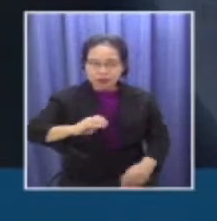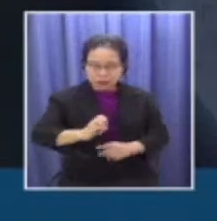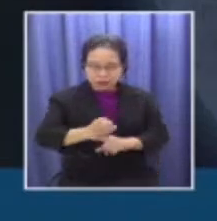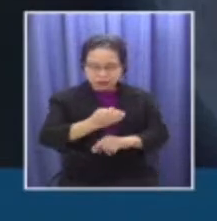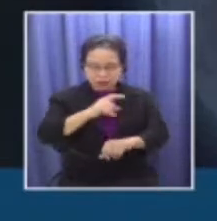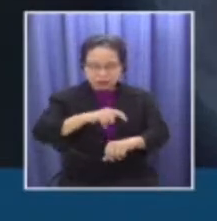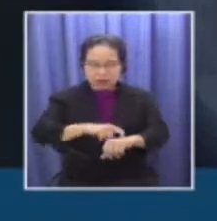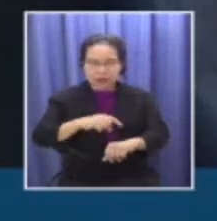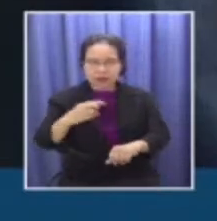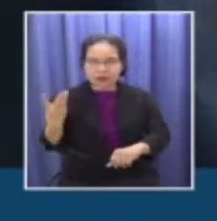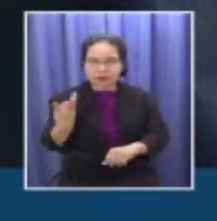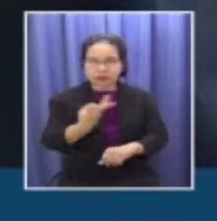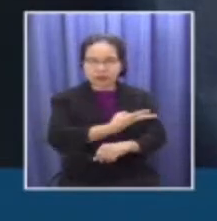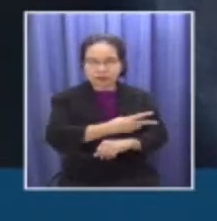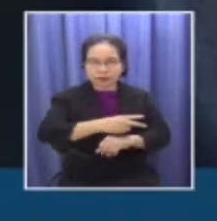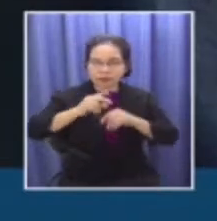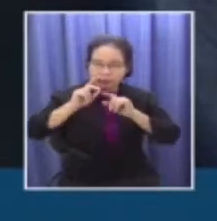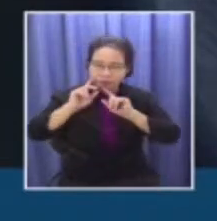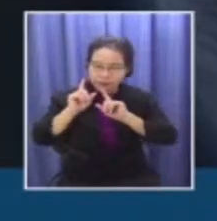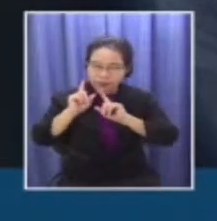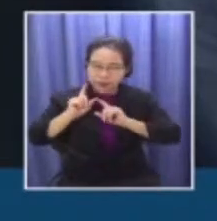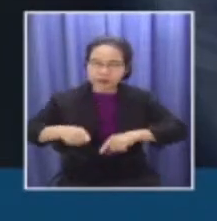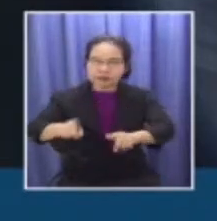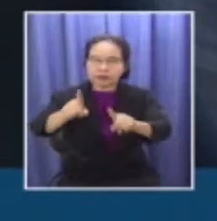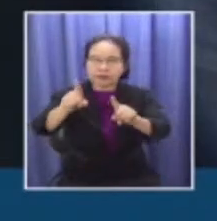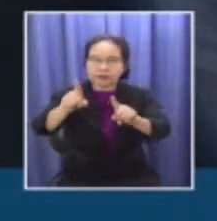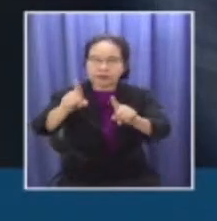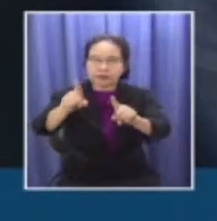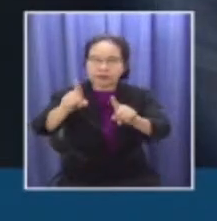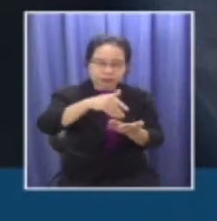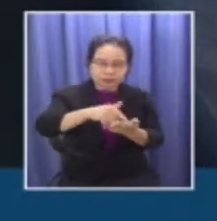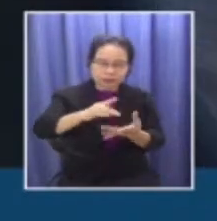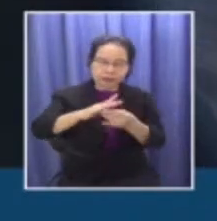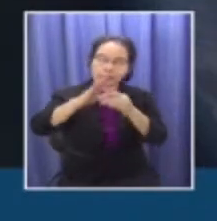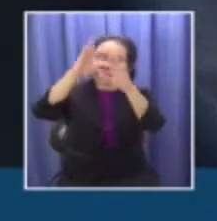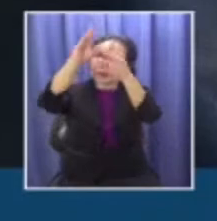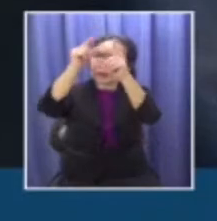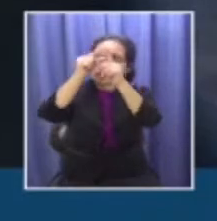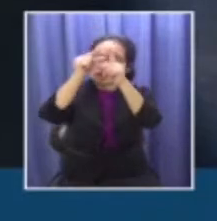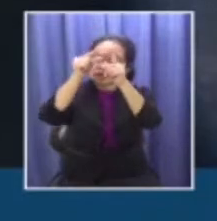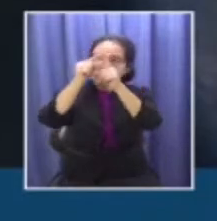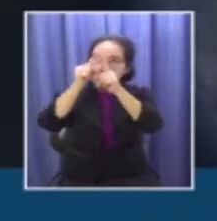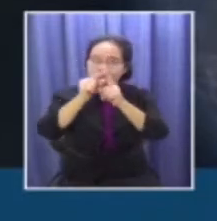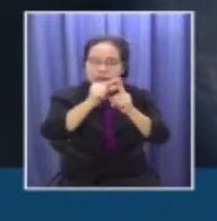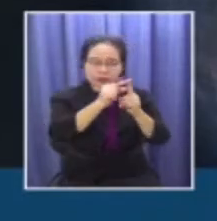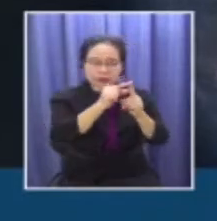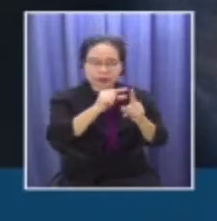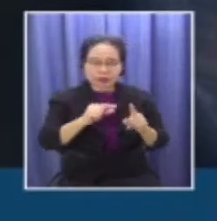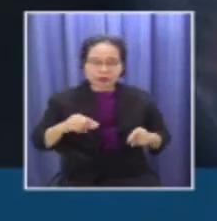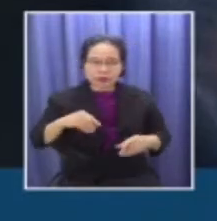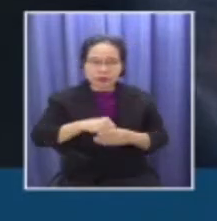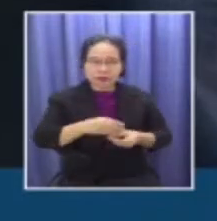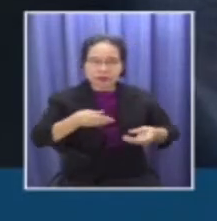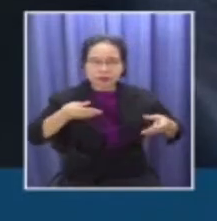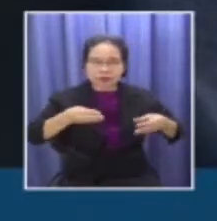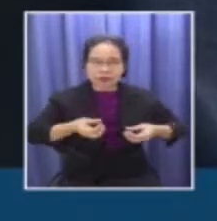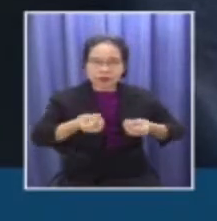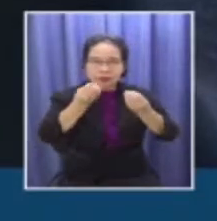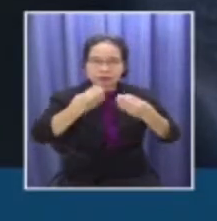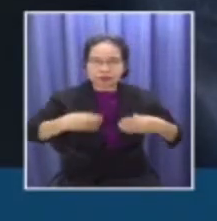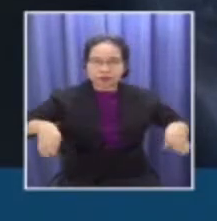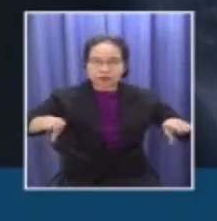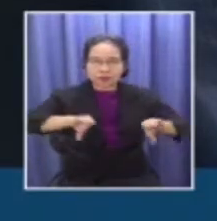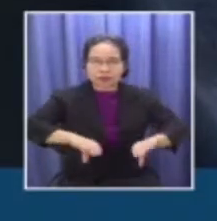Agya, yɛsrɛ wo sɛ aberɛ nyinaa yɛyɛ mmoa ne adom na yɛtumi de wɔn